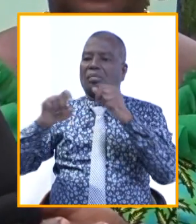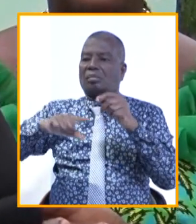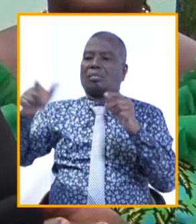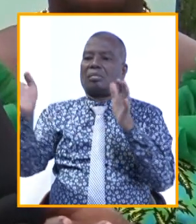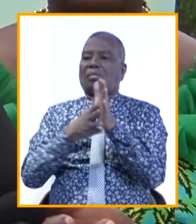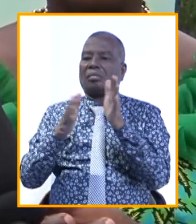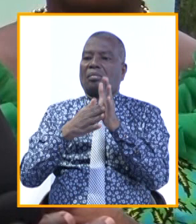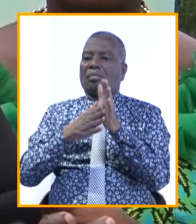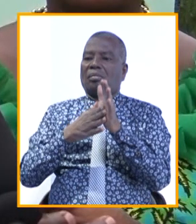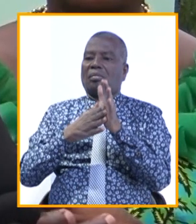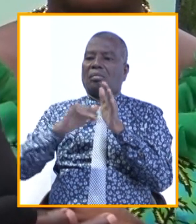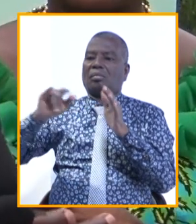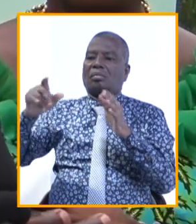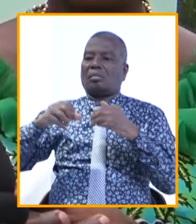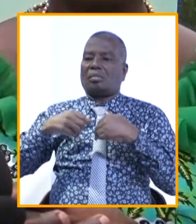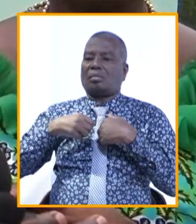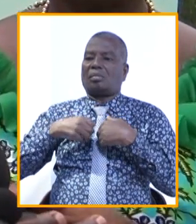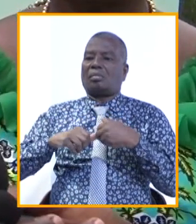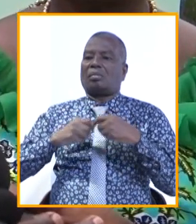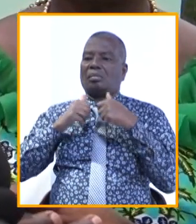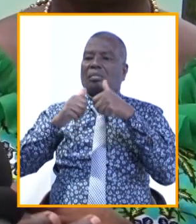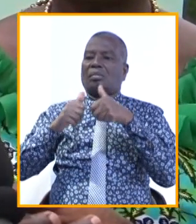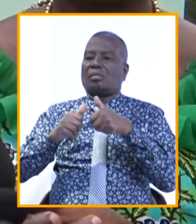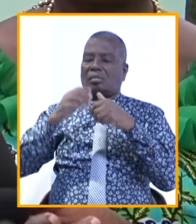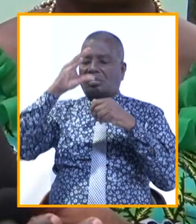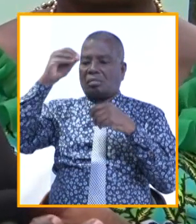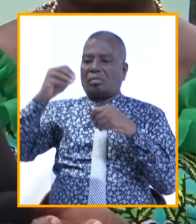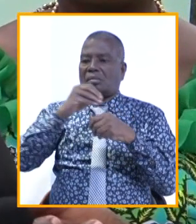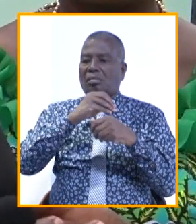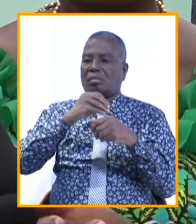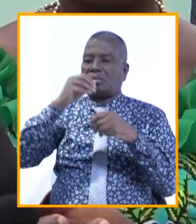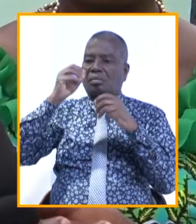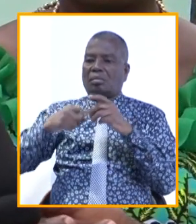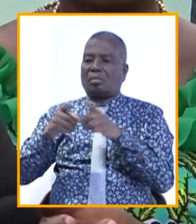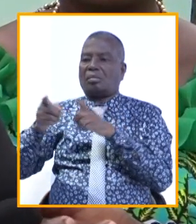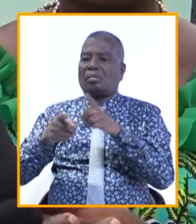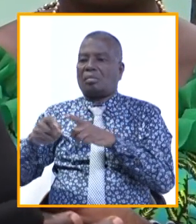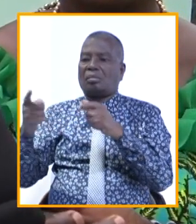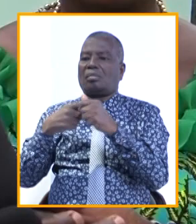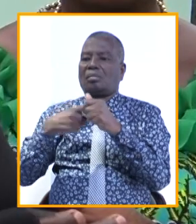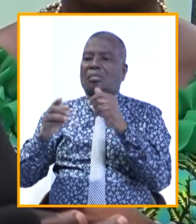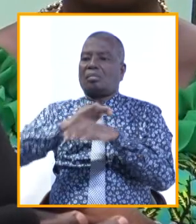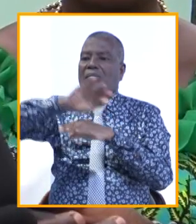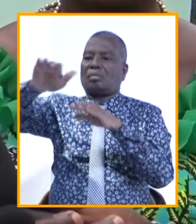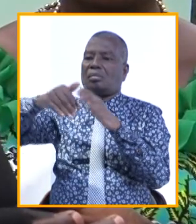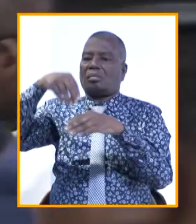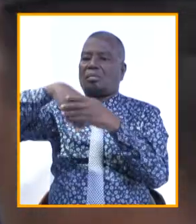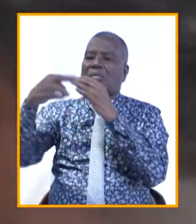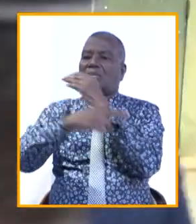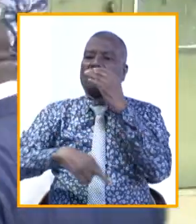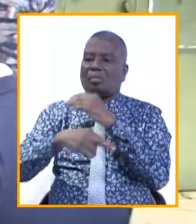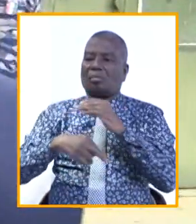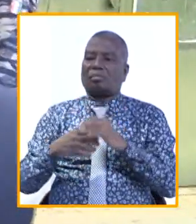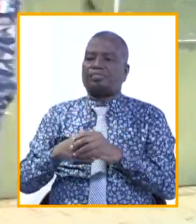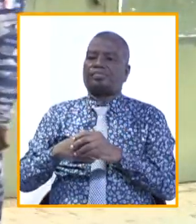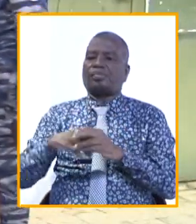parce qu'il n'y a de richesse que d'hommes et je pense que l'éducation doit être érigée en priorité partout dans notre région.